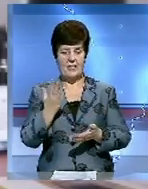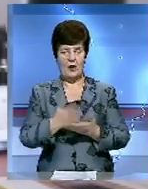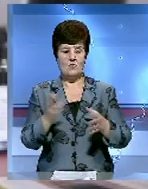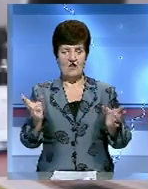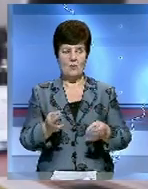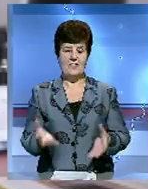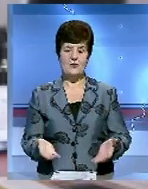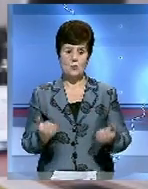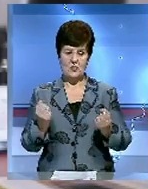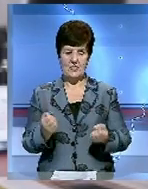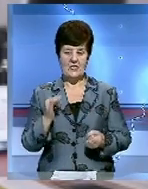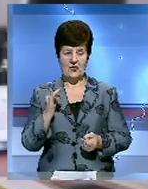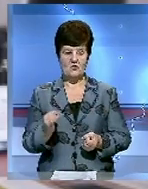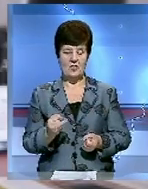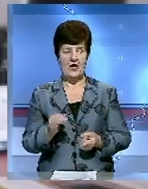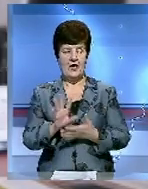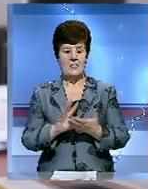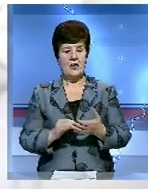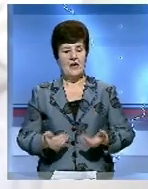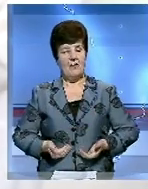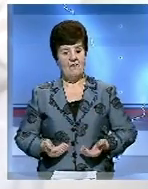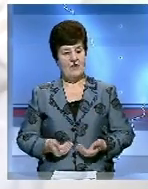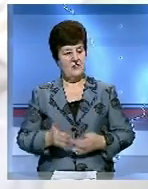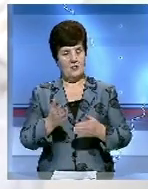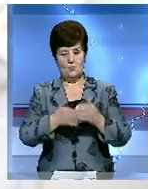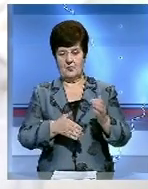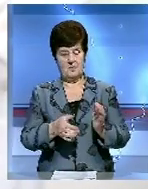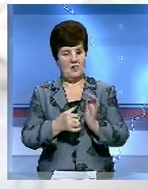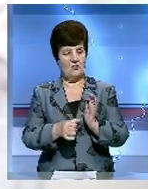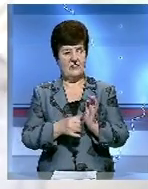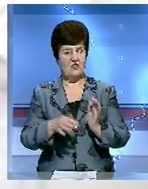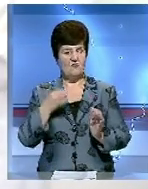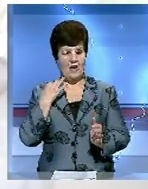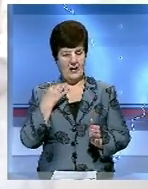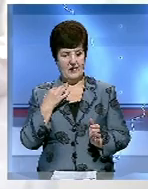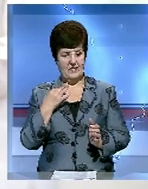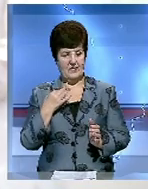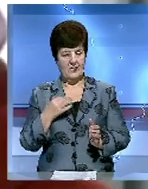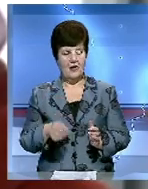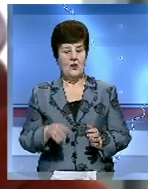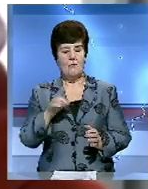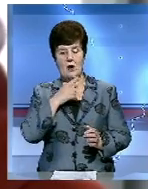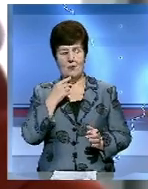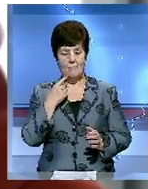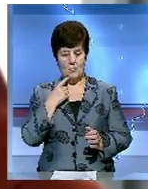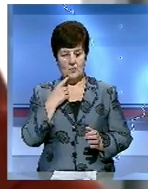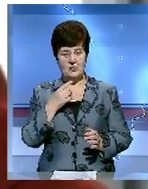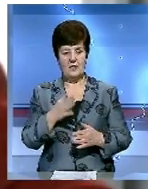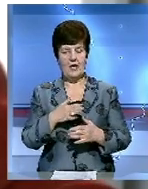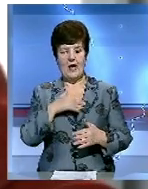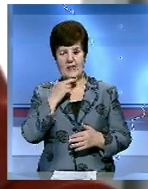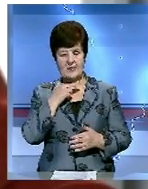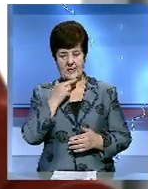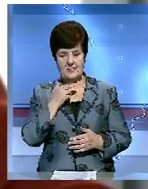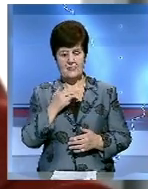susținere. Și, de exemplu, că viața nu se termină la 60 de ani. Mai mult, odată ajuns la pensie, ei au mai mult